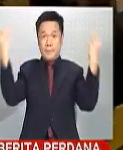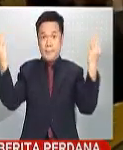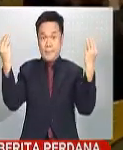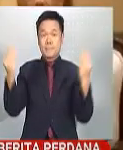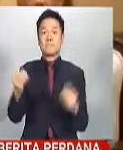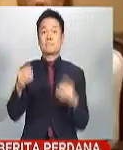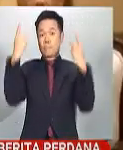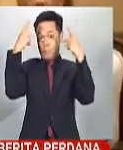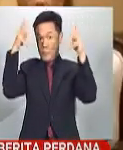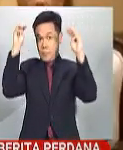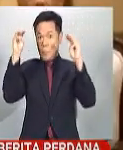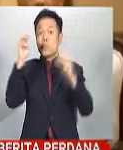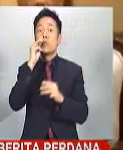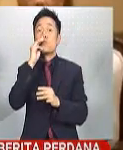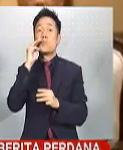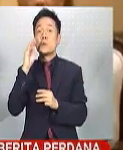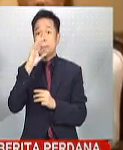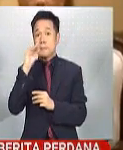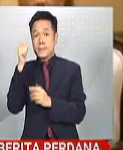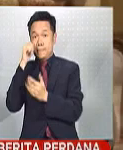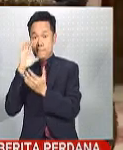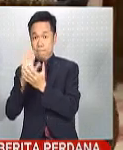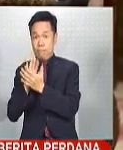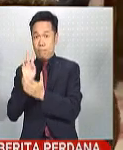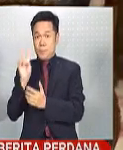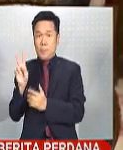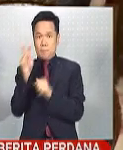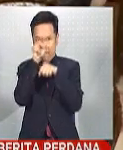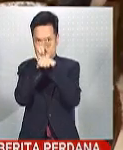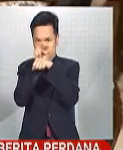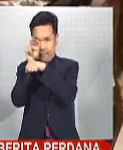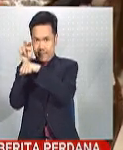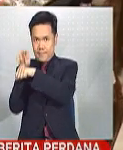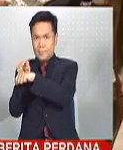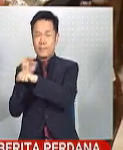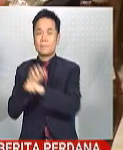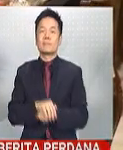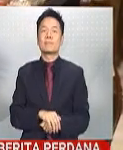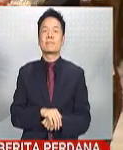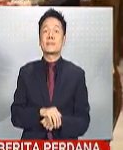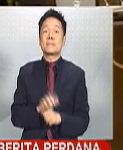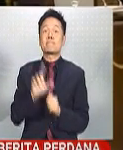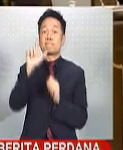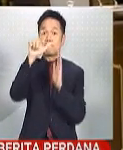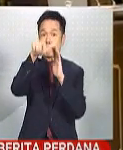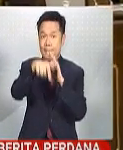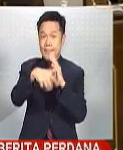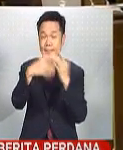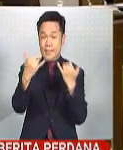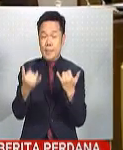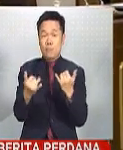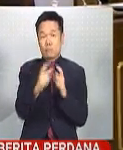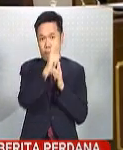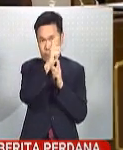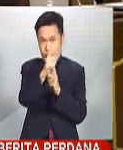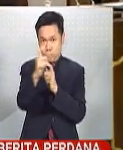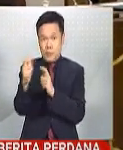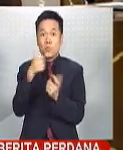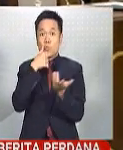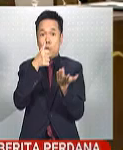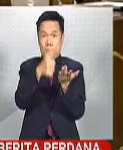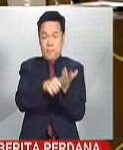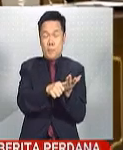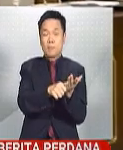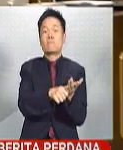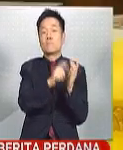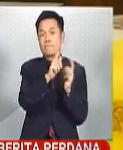Menteri Tan Sri Muhyiddin Yassin dan isteri Puan Sri Nuraini Abdul Rahman. Ia kemudiannya diteruskan dengan pengurniaan surat cara